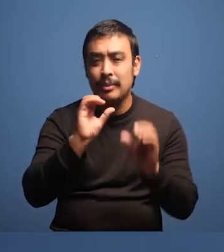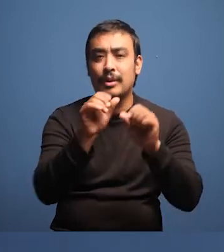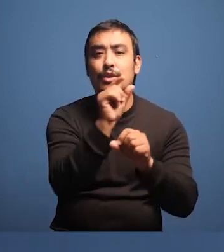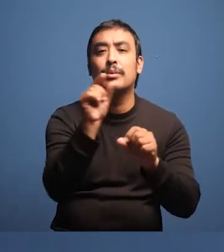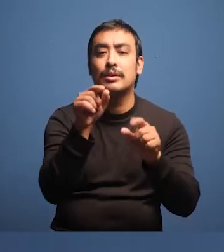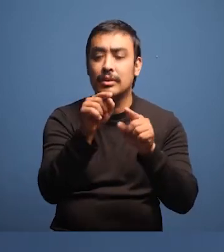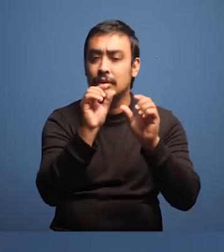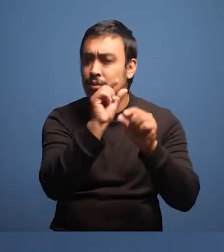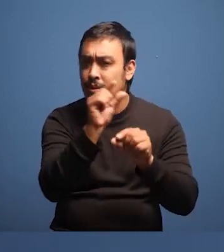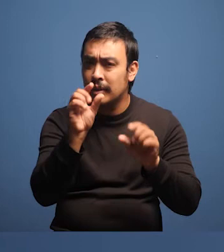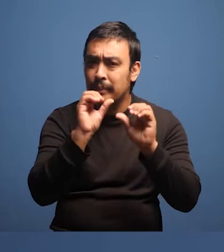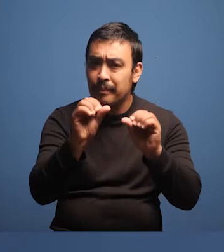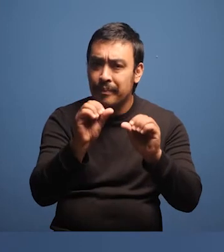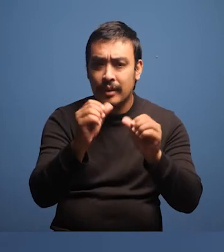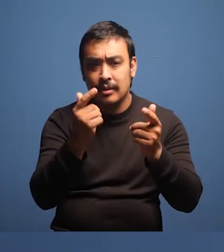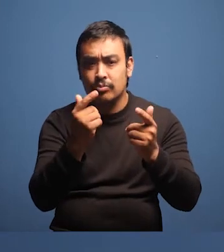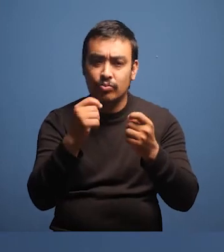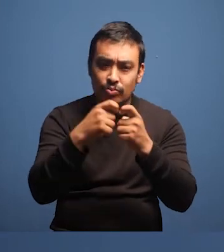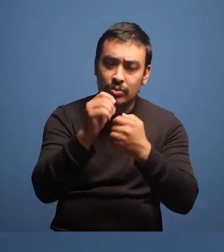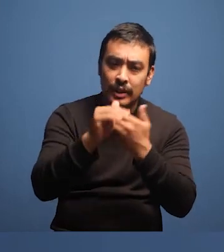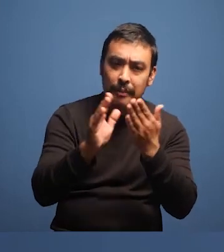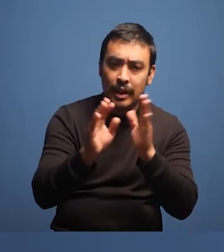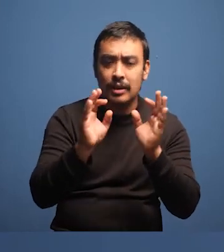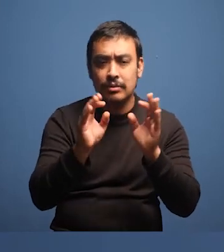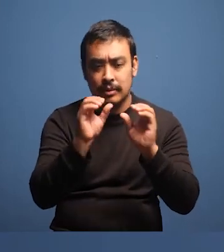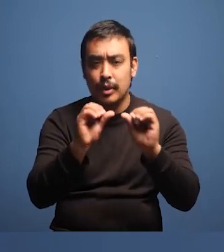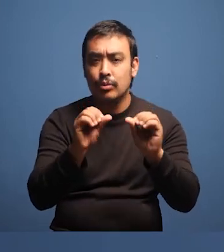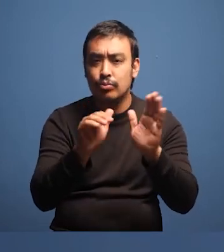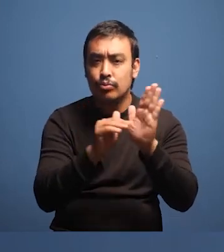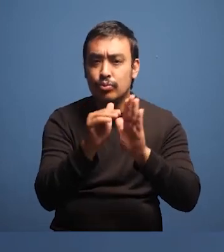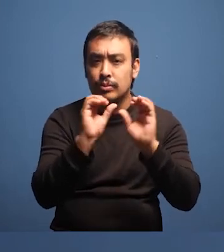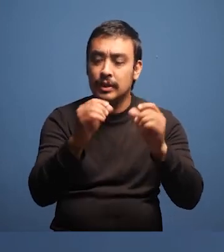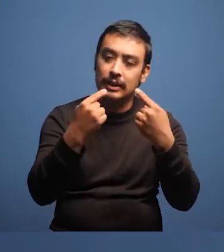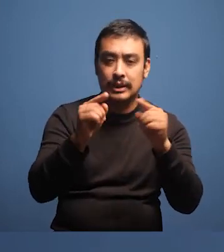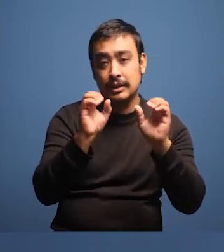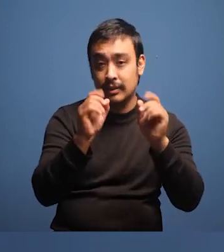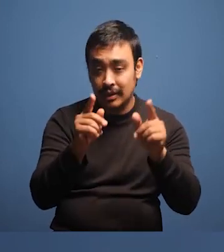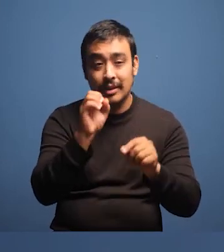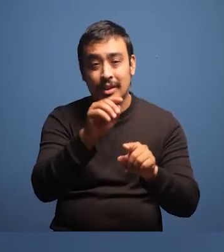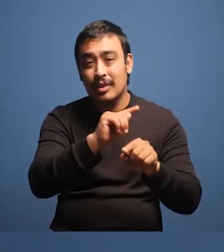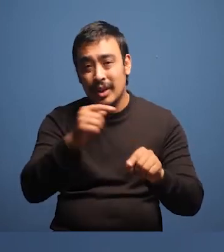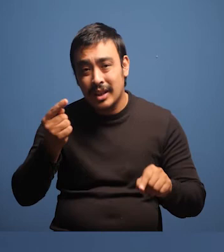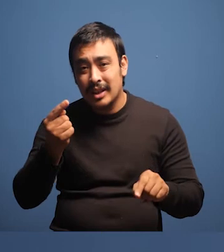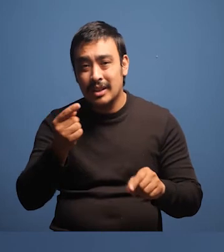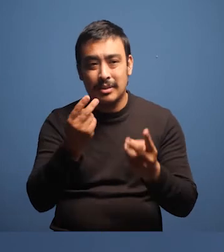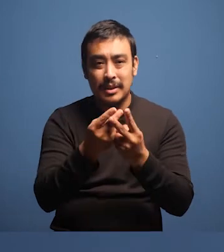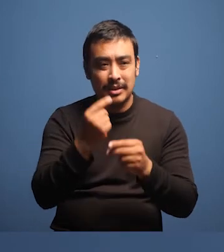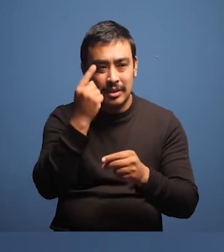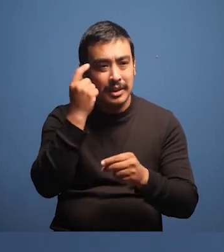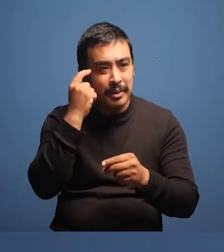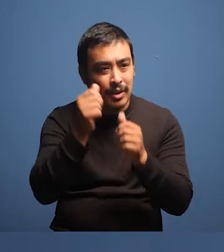त्यो टर्महरू अब सर्टेन कम्फर्टेबल लेभलसम्म युज गरेको छ भने द्याट्स ओके होइन तर कहिलेकाहीँ चाहिँ मान्छेहरूको चाहिँ इल इन्टेन्सनको साथ